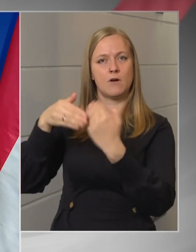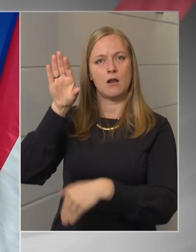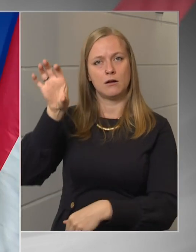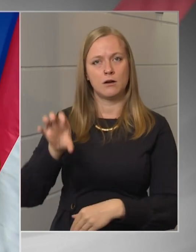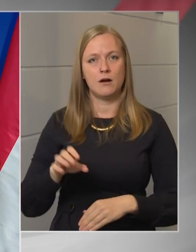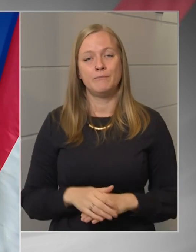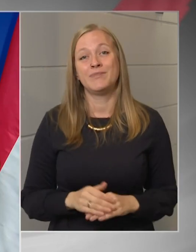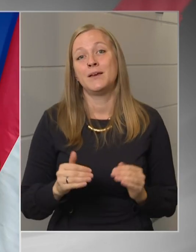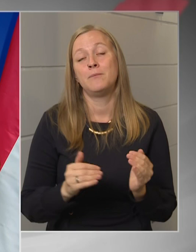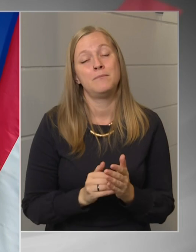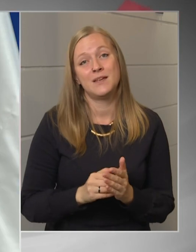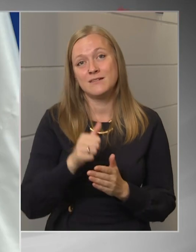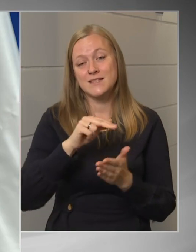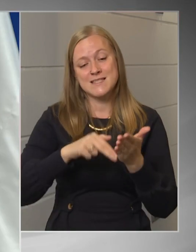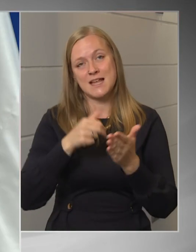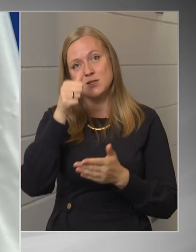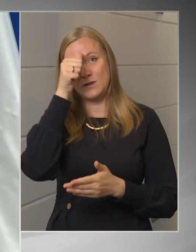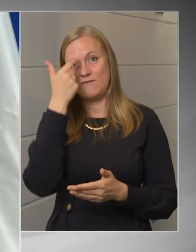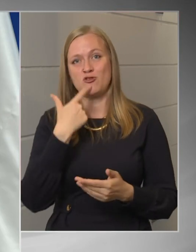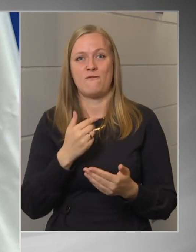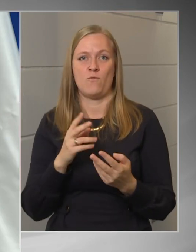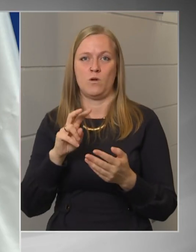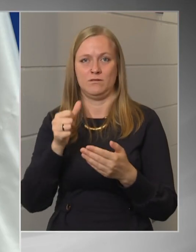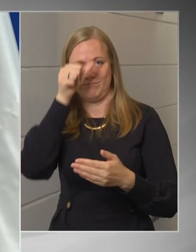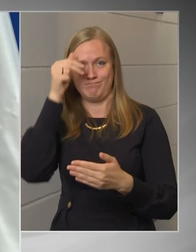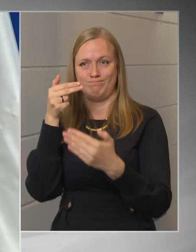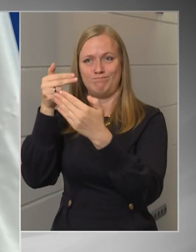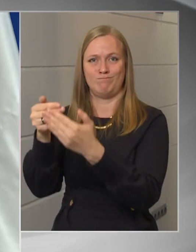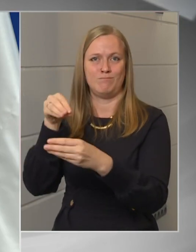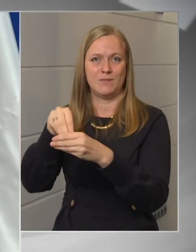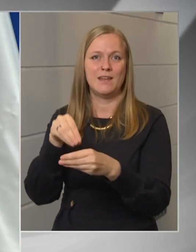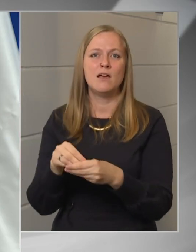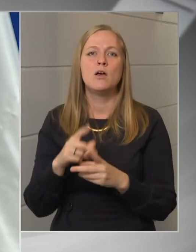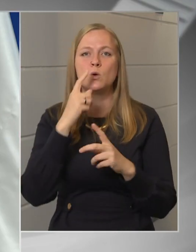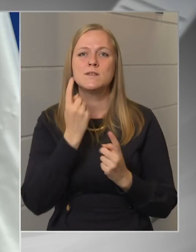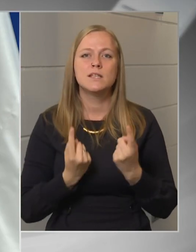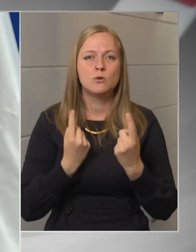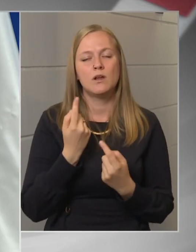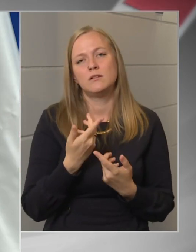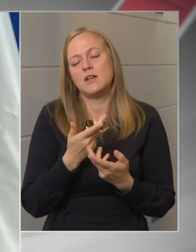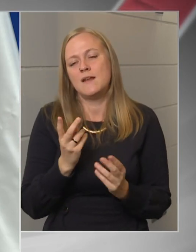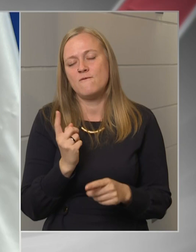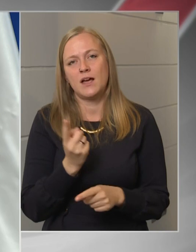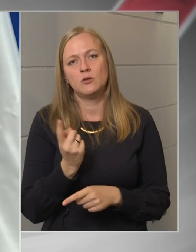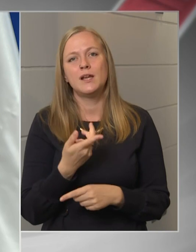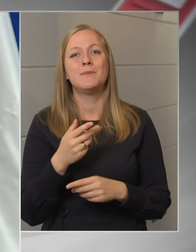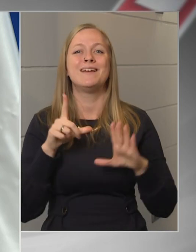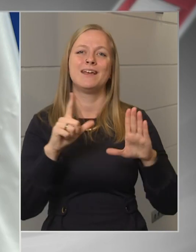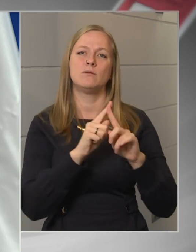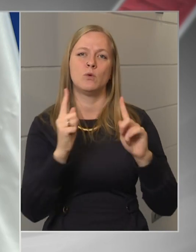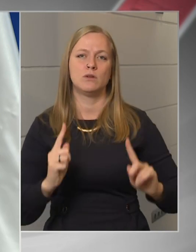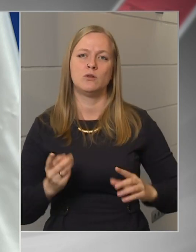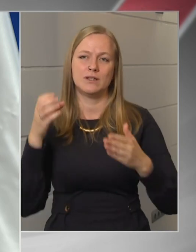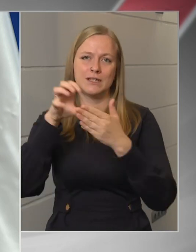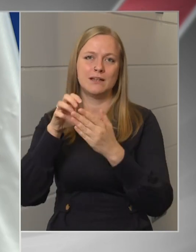neve sem volt feltüntetve, tehát rossz indulattal semmiféleképpen nem vádolnám azt, aki hét olyan mondatot kiírt egy táblára, amivel